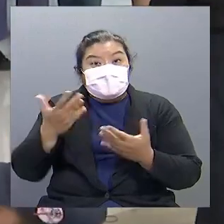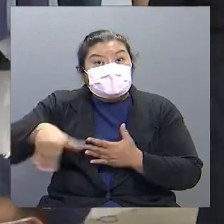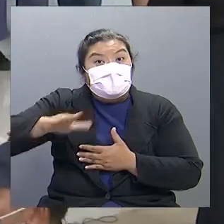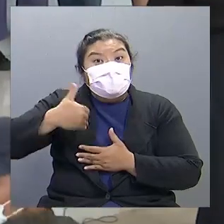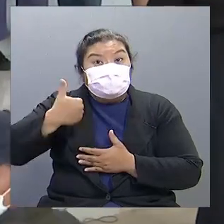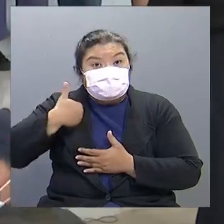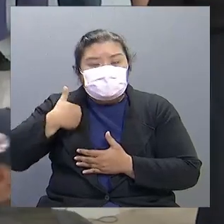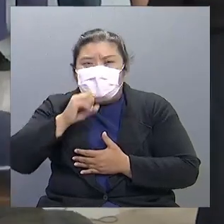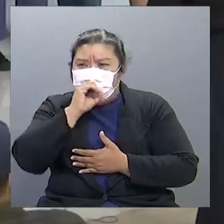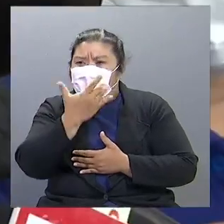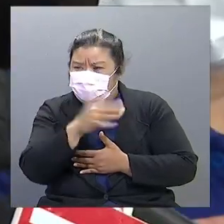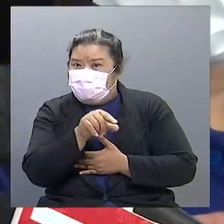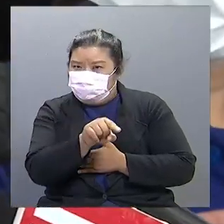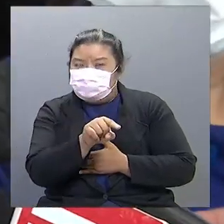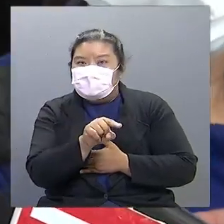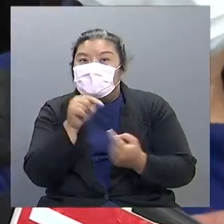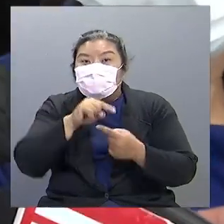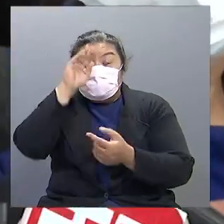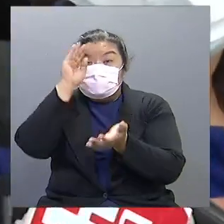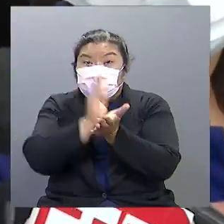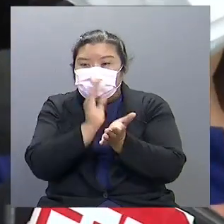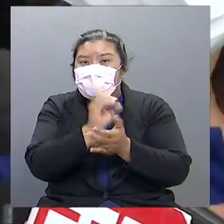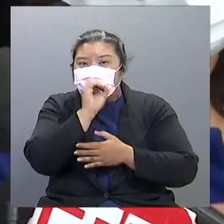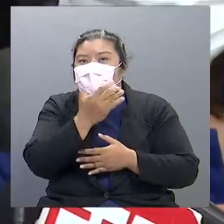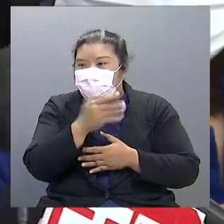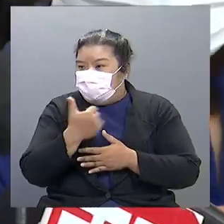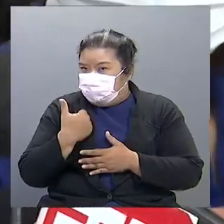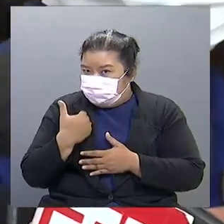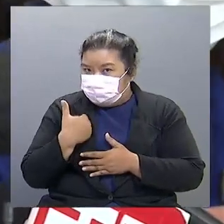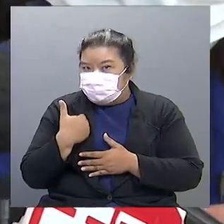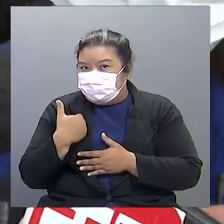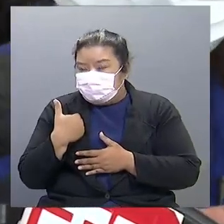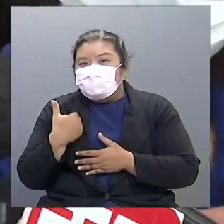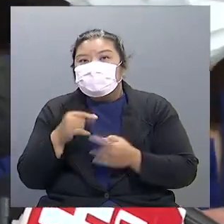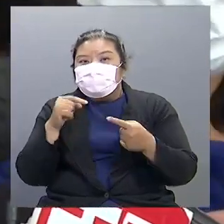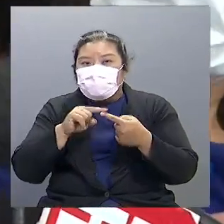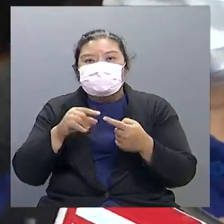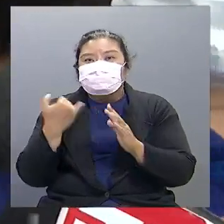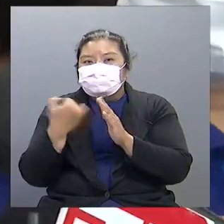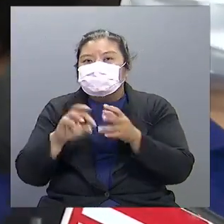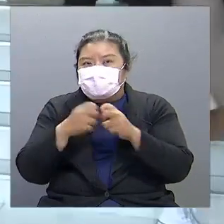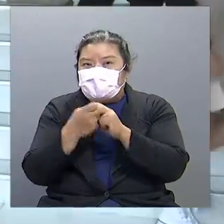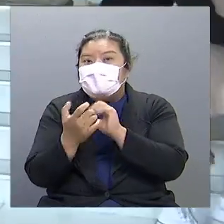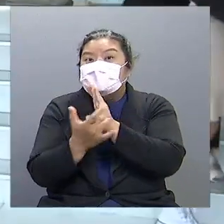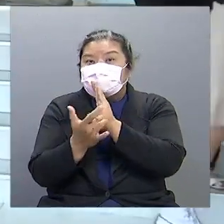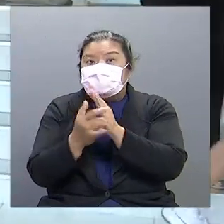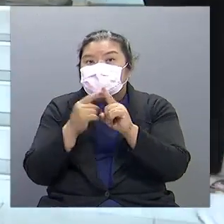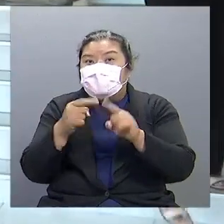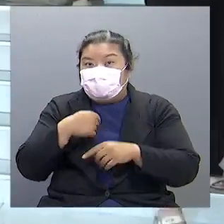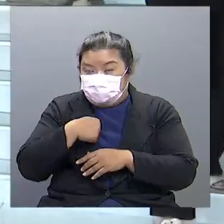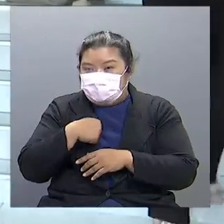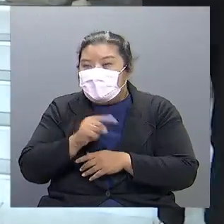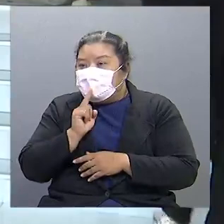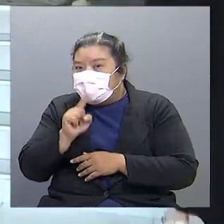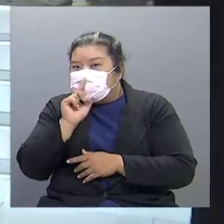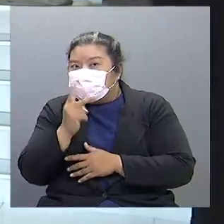เอาไว้แล้วที่กองบัญชาการตำรวจสืบสวนสอบสวนอาชญากรรมทางเทคโนโลยีแต่ที่มากองปราบเพิ่มเติมเพราะอยากจะให้นำ